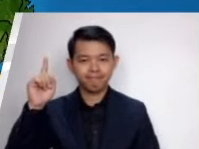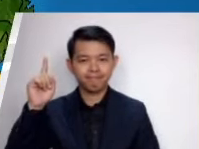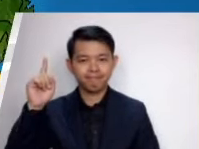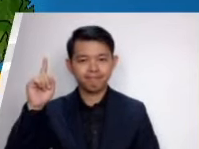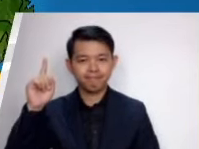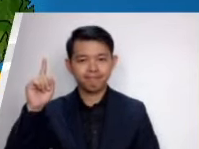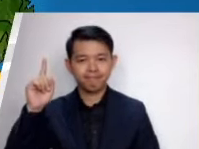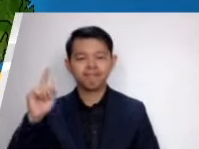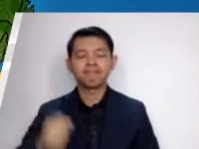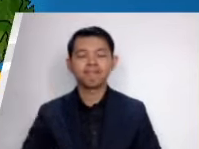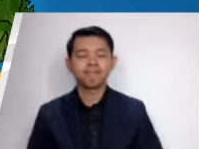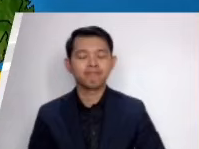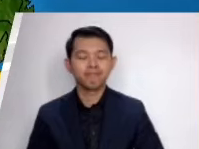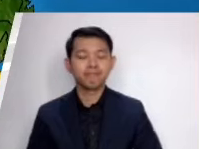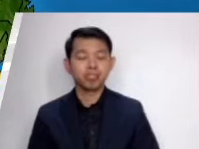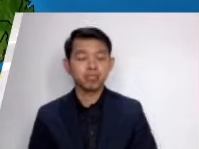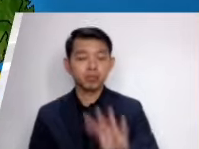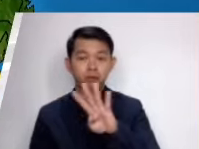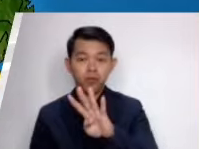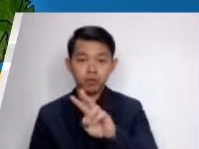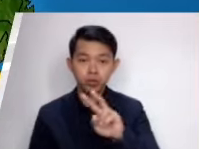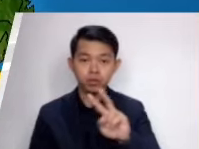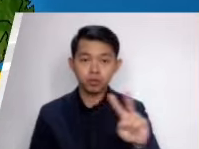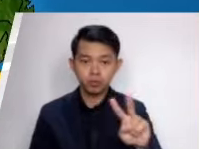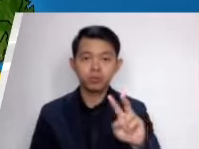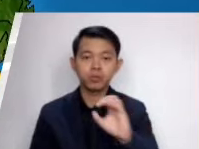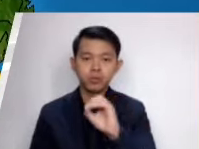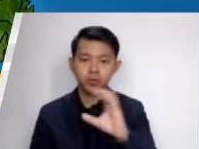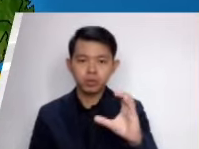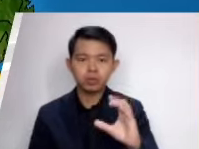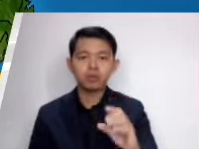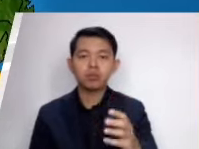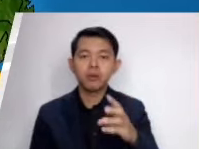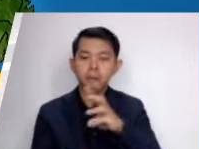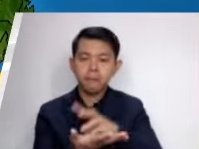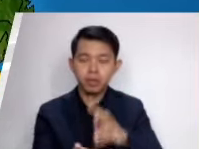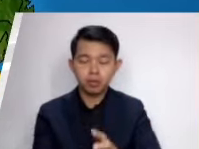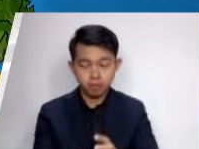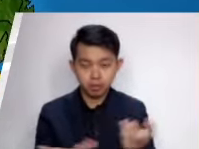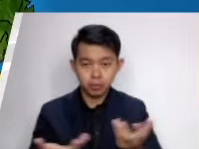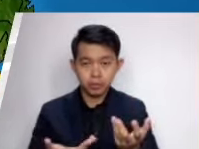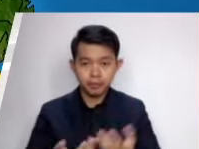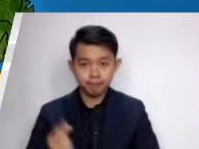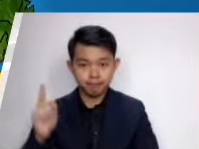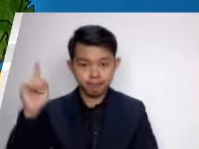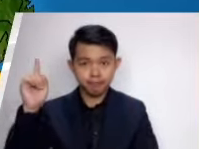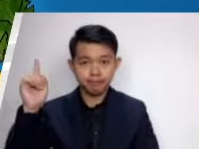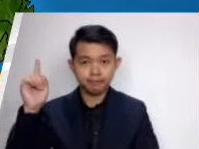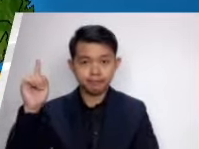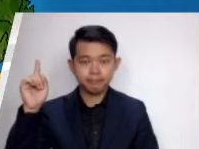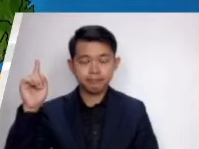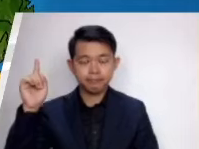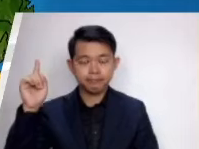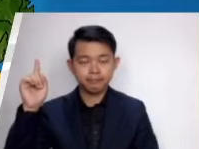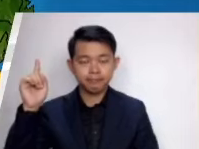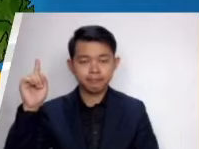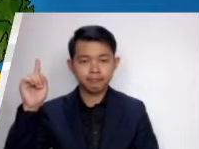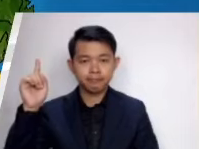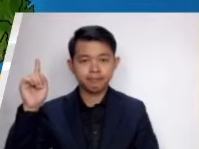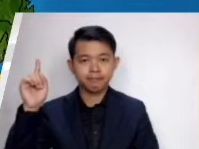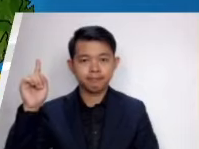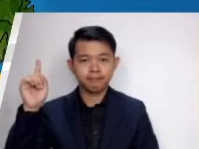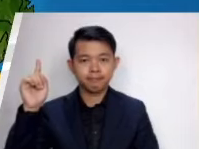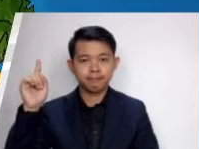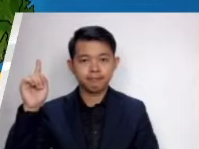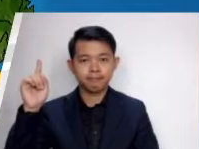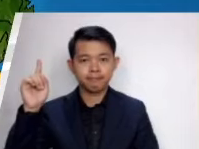42 degrees Celsius sa Bacnotan, La Union, Infanta at Alabat sa Quezon, Rojas at Mambusao sa Capiz, Dumangas, Iloilo at